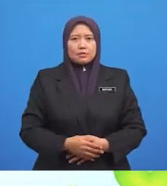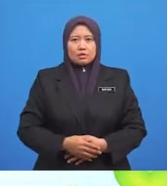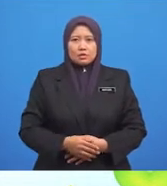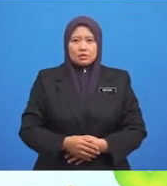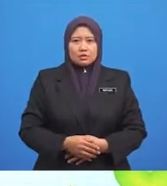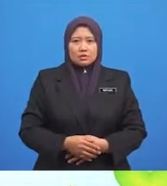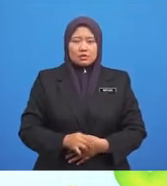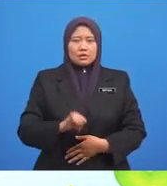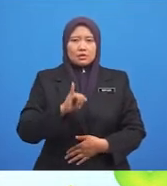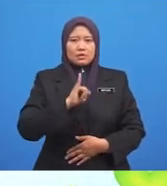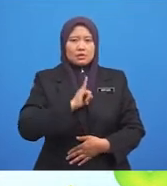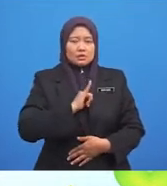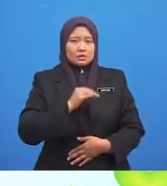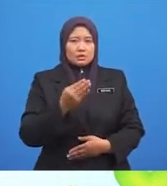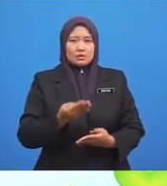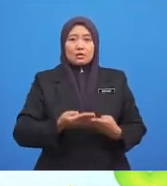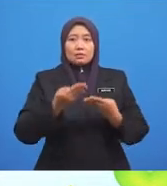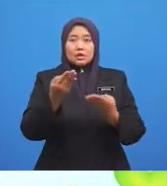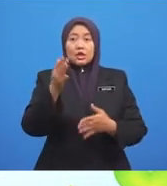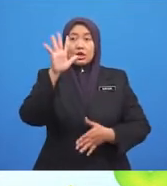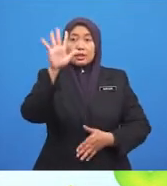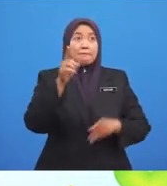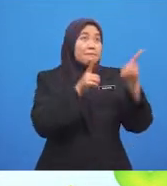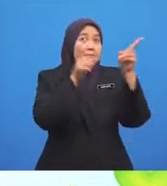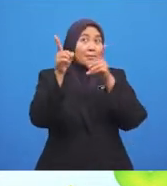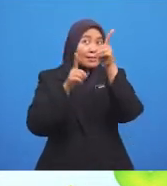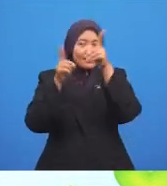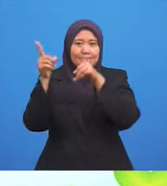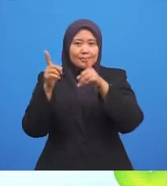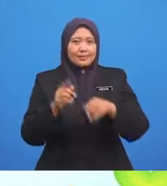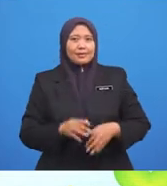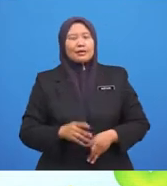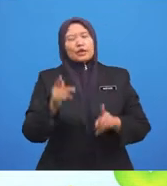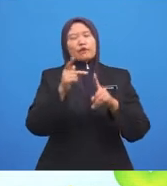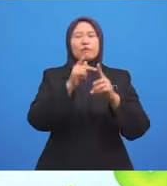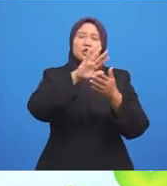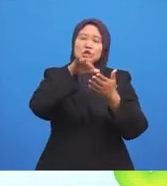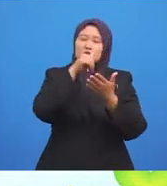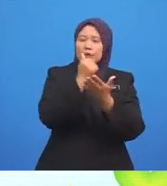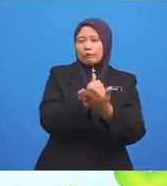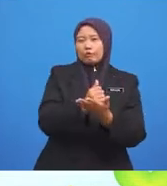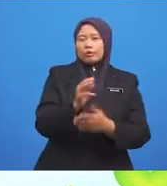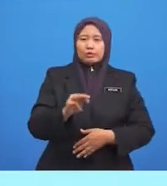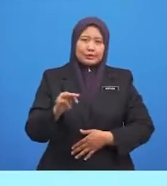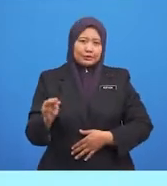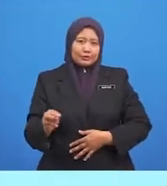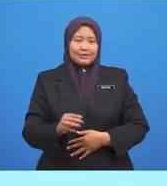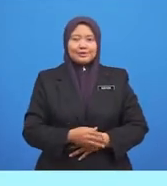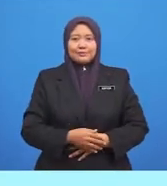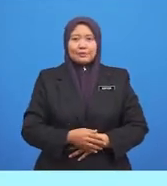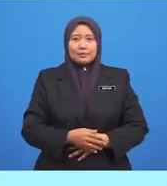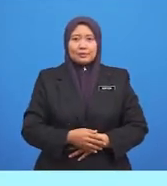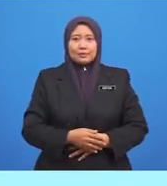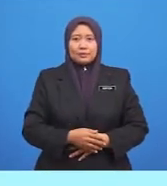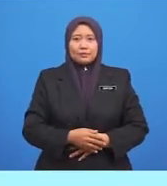bagi 5 bintang sebab kamu dapat menjawab dengan tepat. Apa